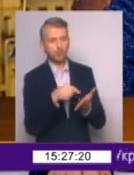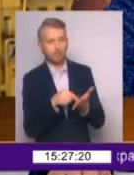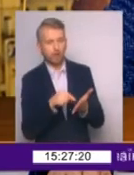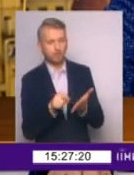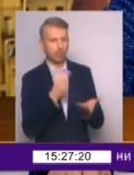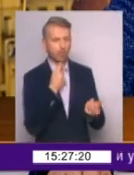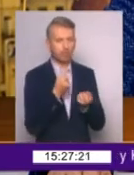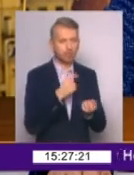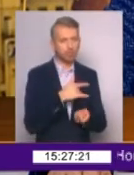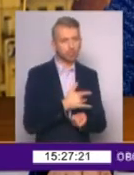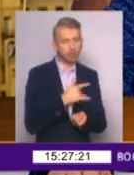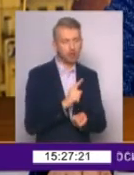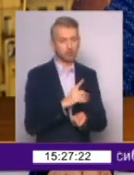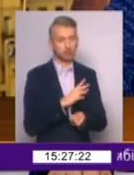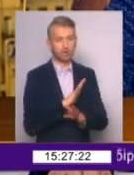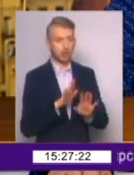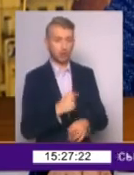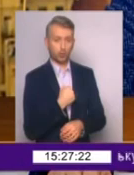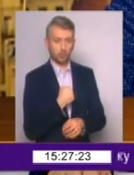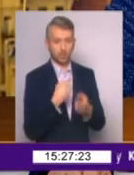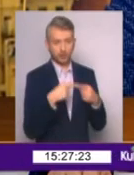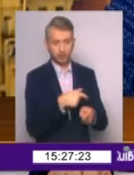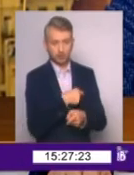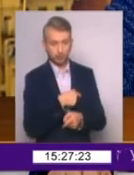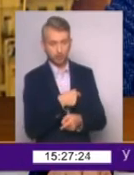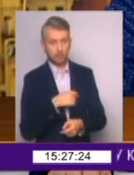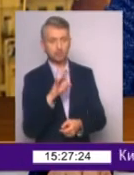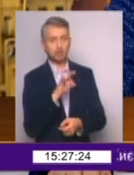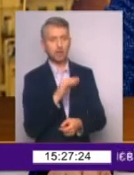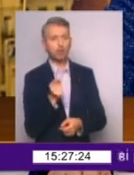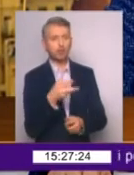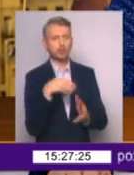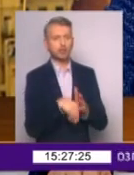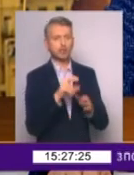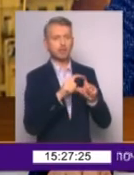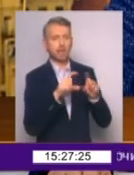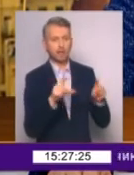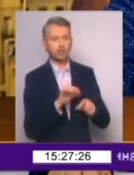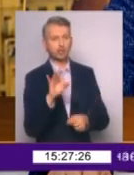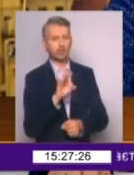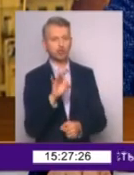які визивали не тільки у мене, а в інших депутатів, щодо, і в тому числі і департамента, щодо